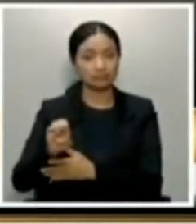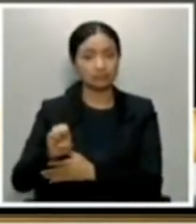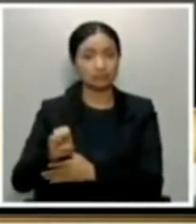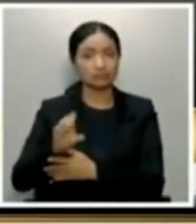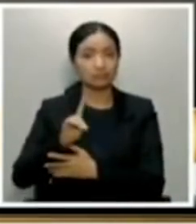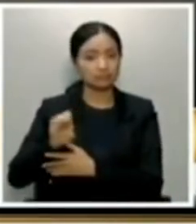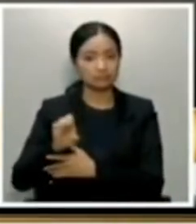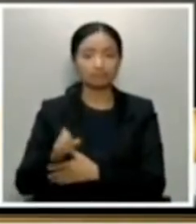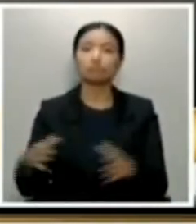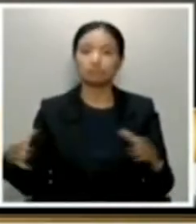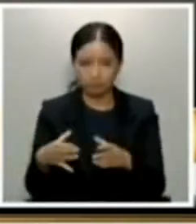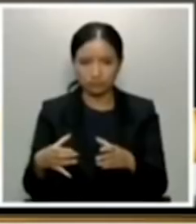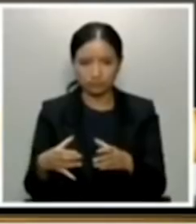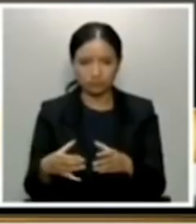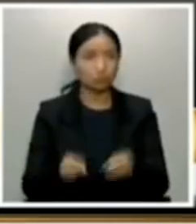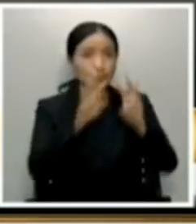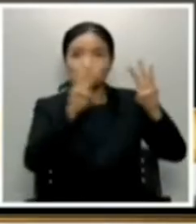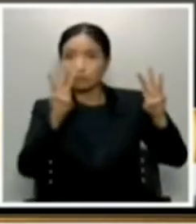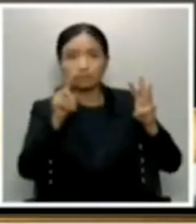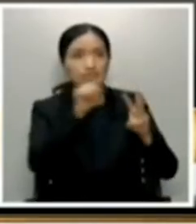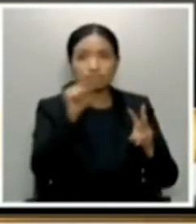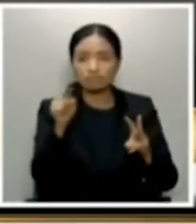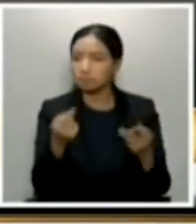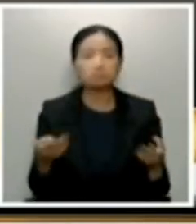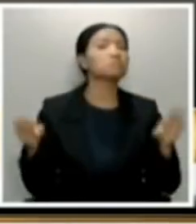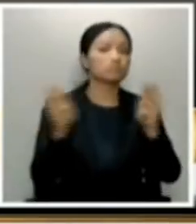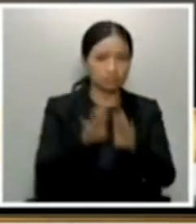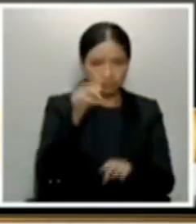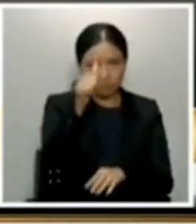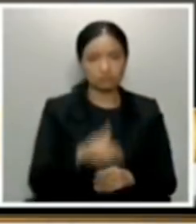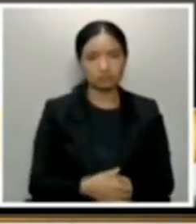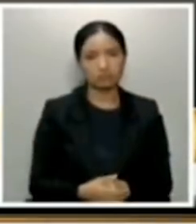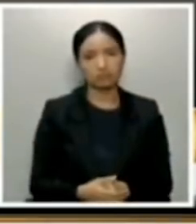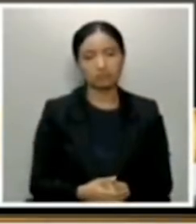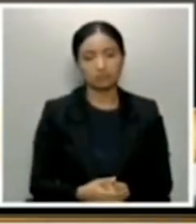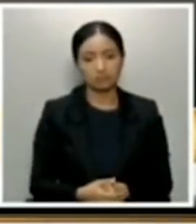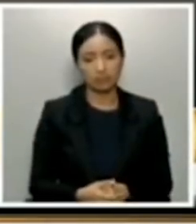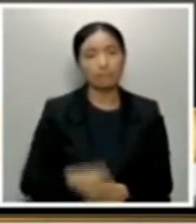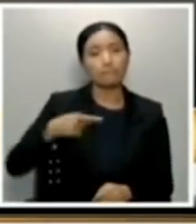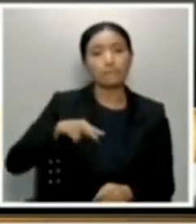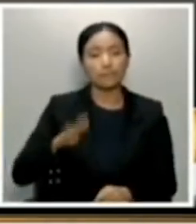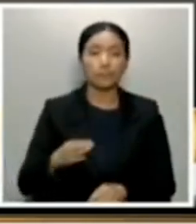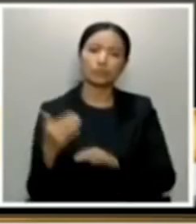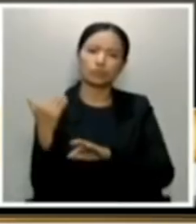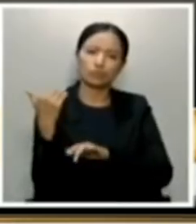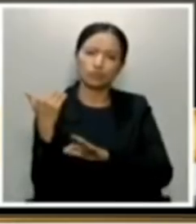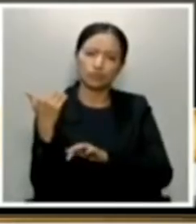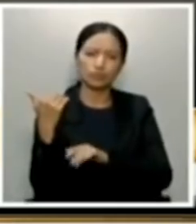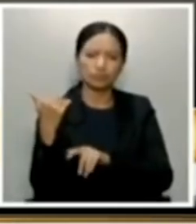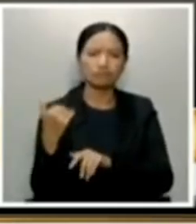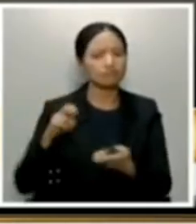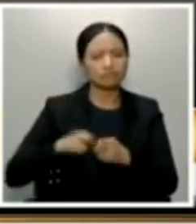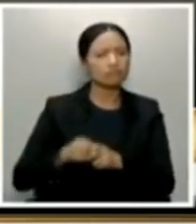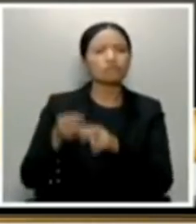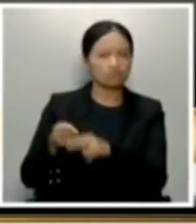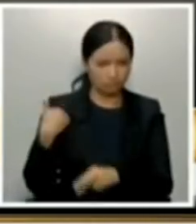ตั้งคณะทำงานปิดเว็บไซต์ขึ้นมาโดยไม่ต้องผ่านศาลตามพ.ร.บ.คอมพิวเตอร์ซึ่งก็มีปัญหาในตัวของมันเองอยู่